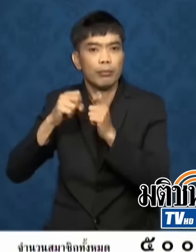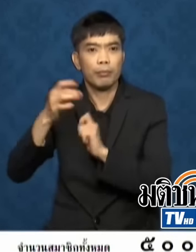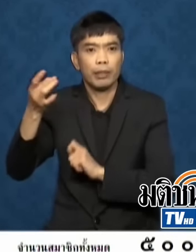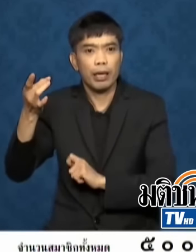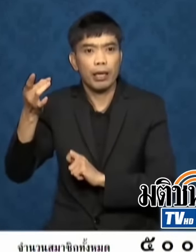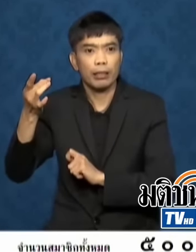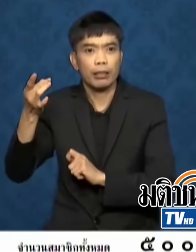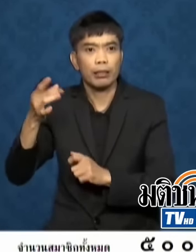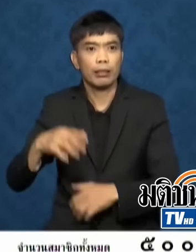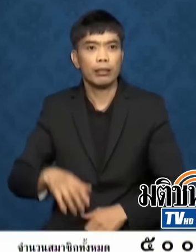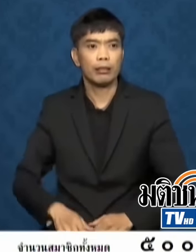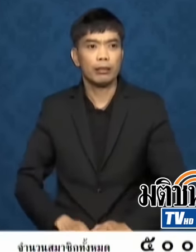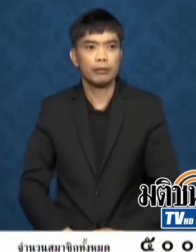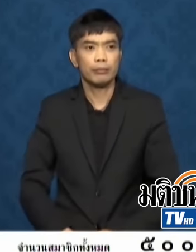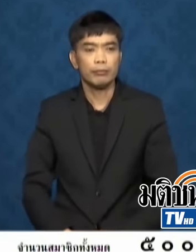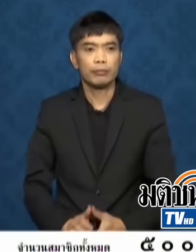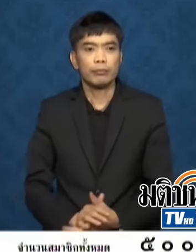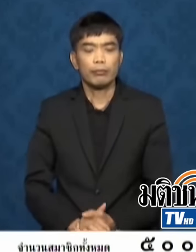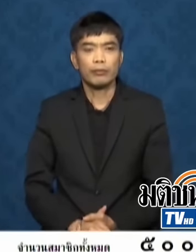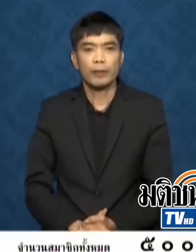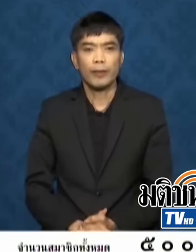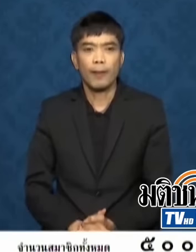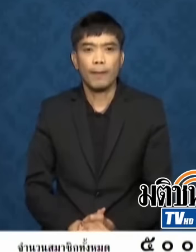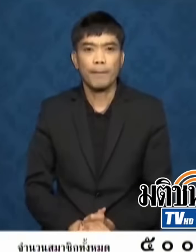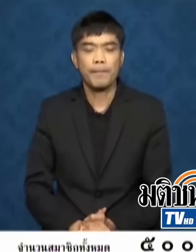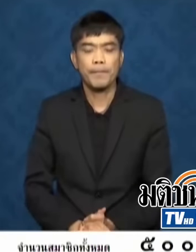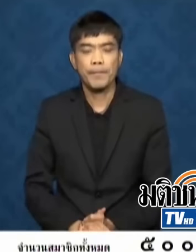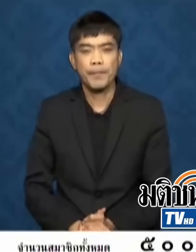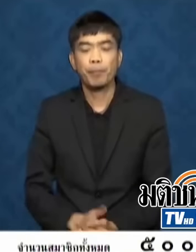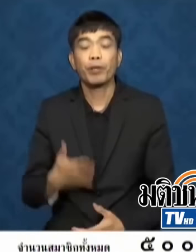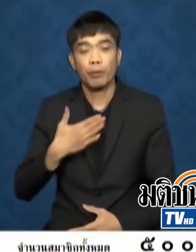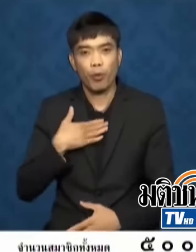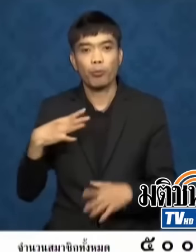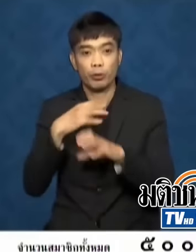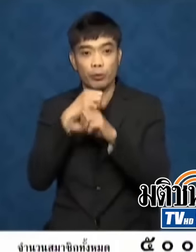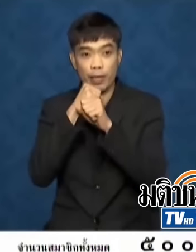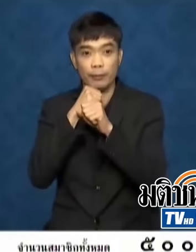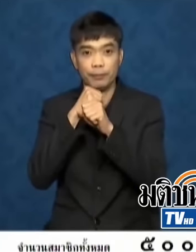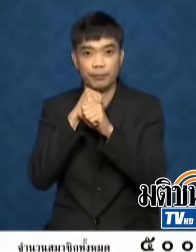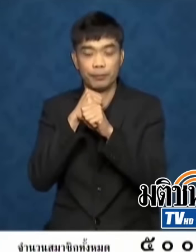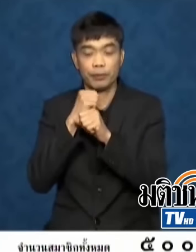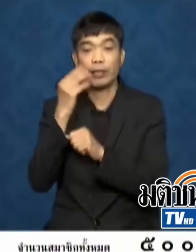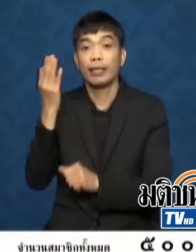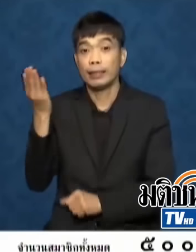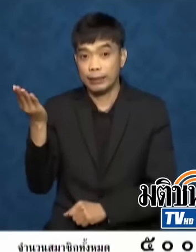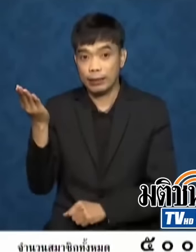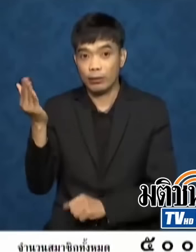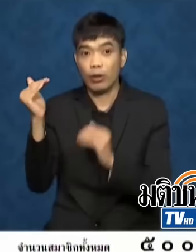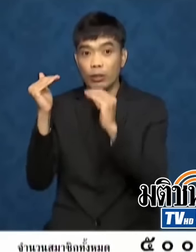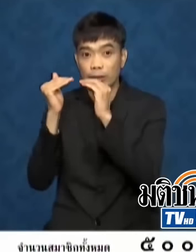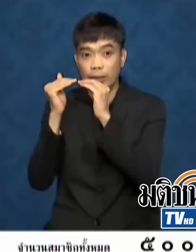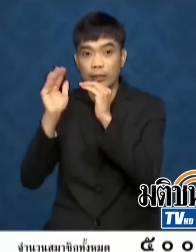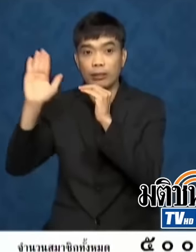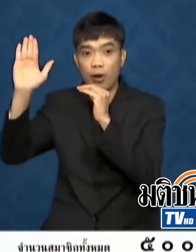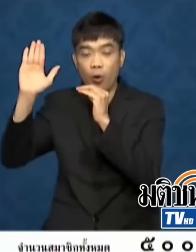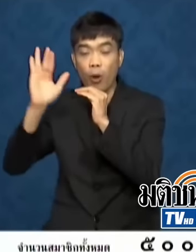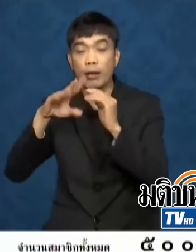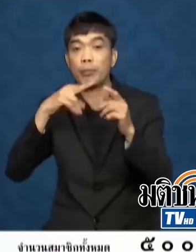อครับ เดี๋ยวฟังสักครู่ครับก็ผมจะวินิจฉัยครับคุณณัฐวุฒิใช้สิทธิ์พลาดพิงได้นะครับแต่ว่